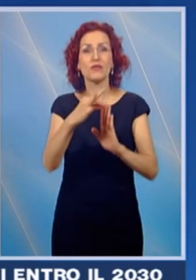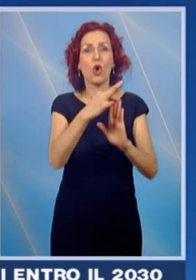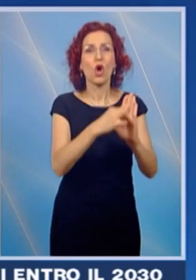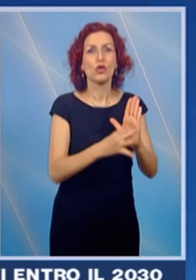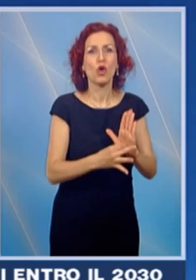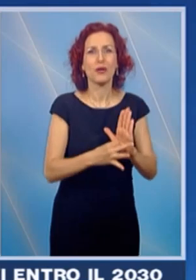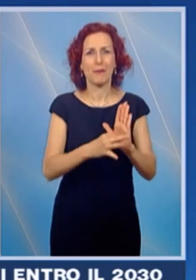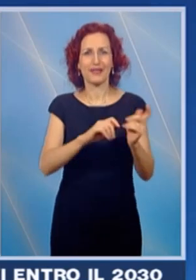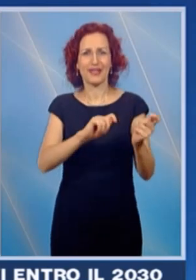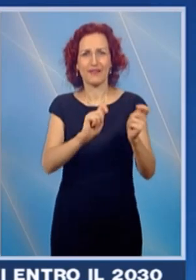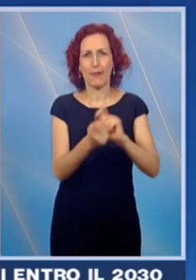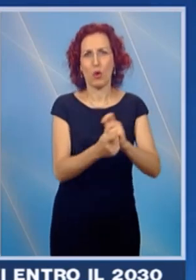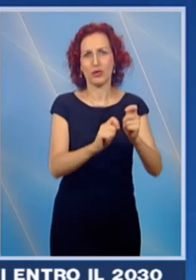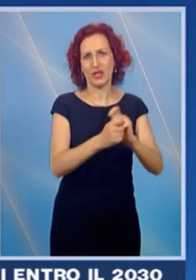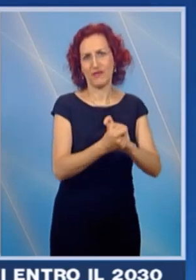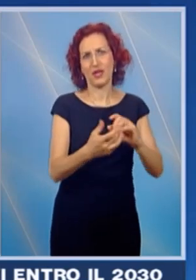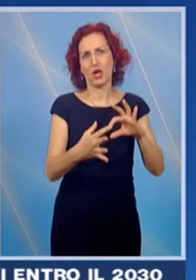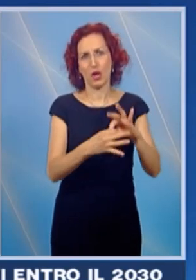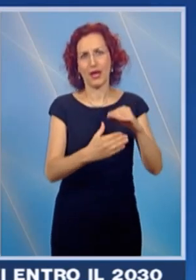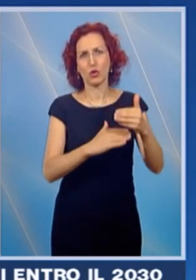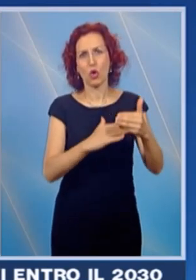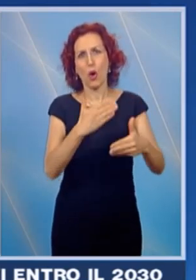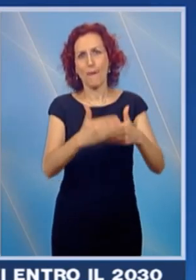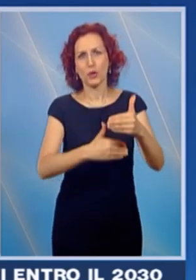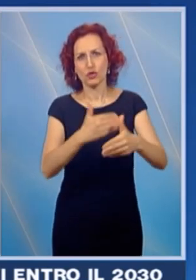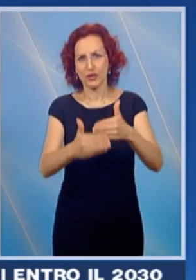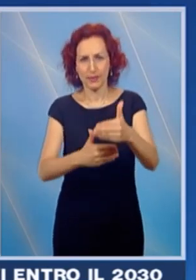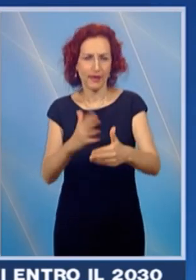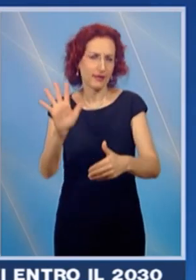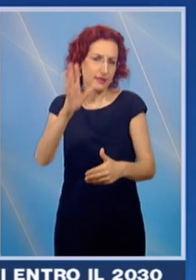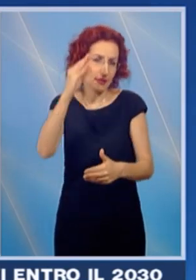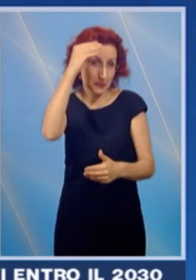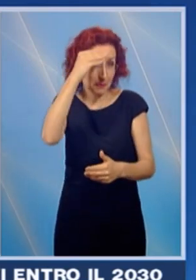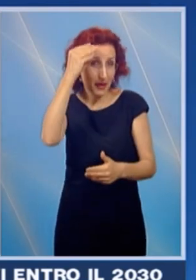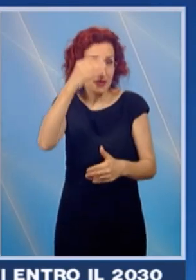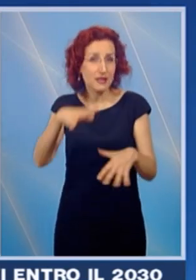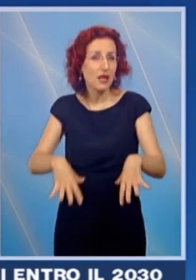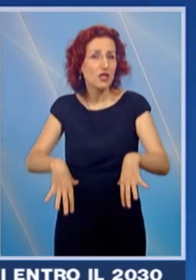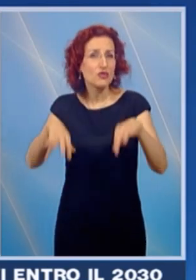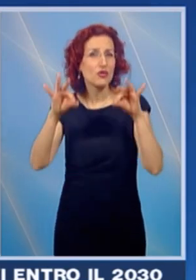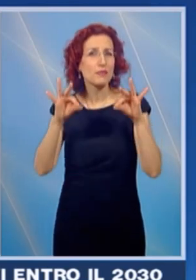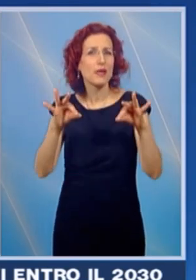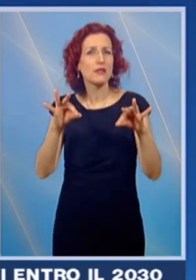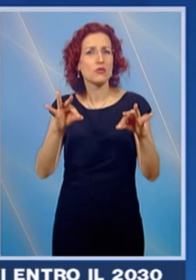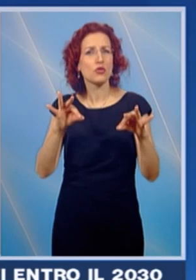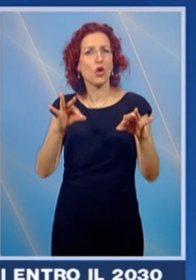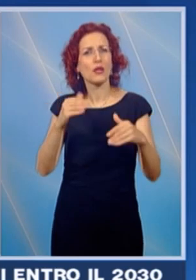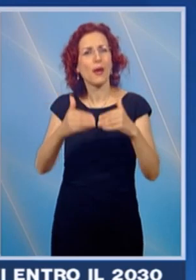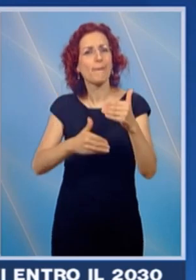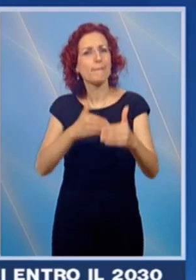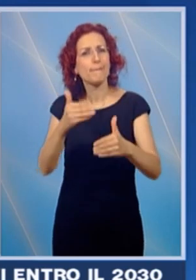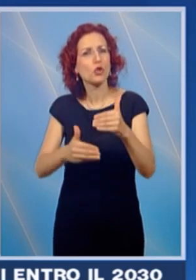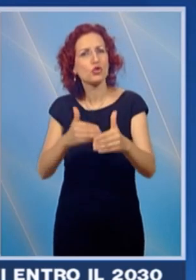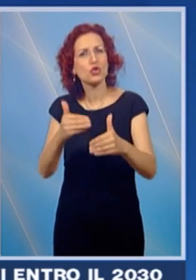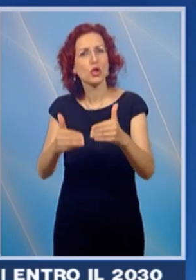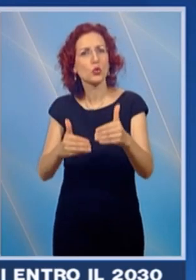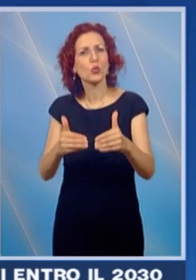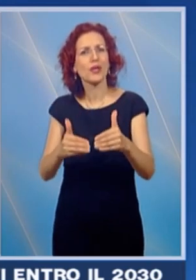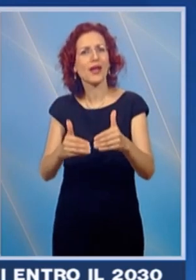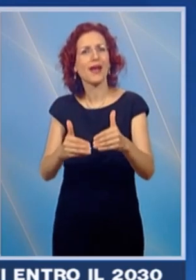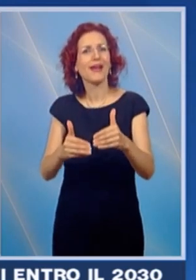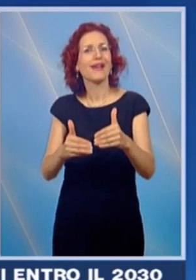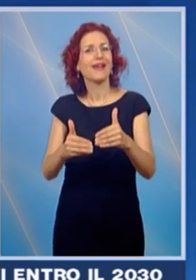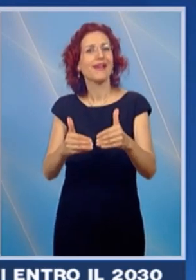in materia di procedimenti. Si pensa alla famosa sospensione delle procedure di VIA per la preventiva verifica